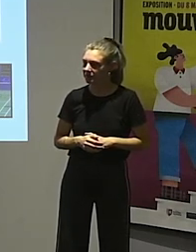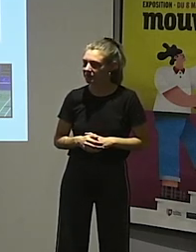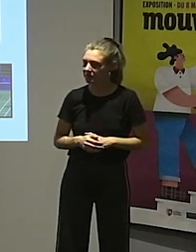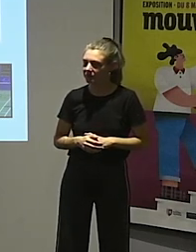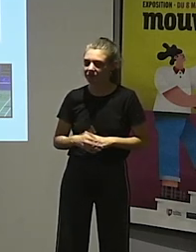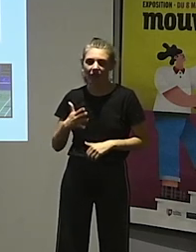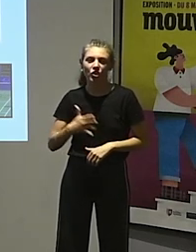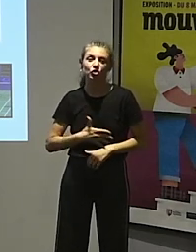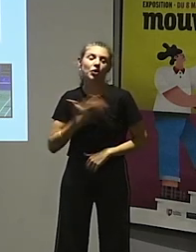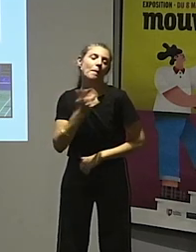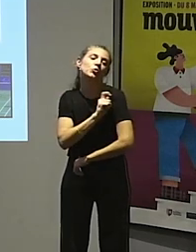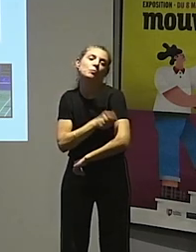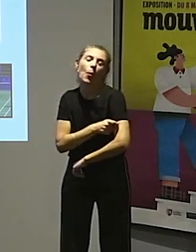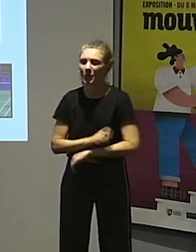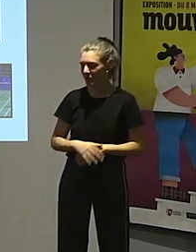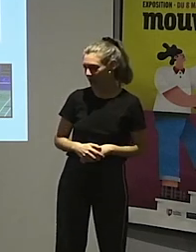J'aime le sport.